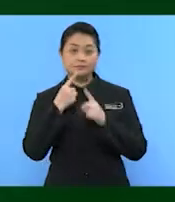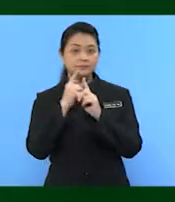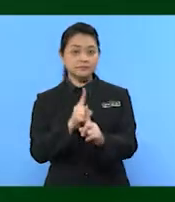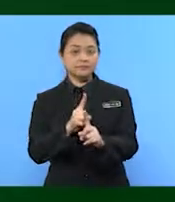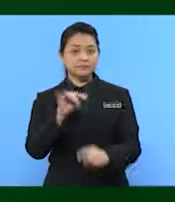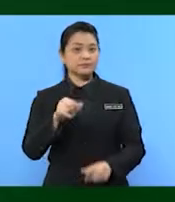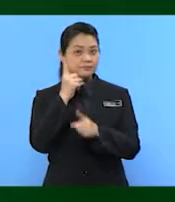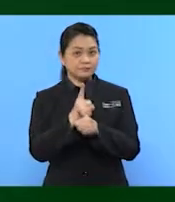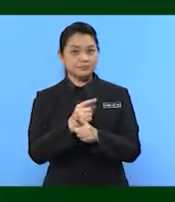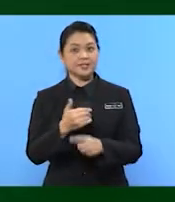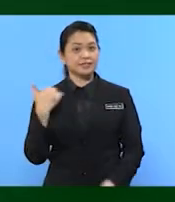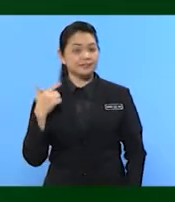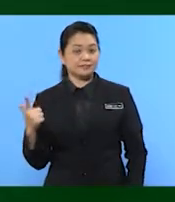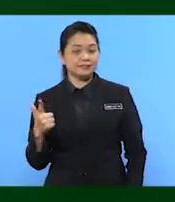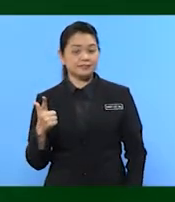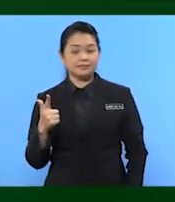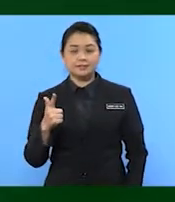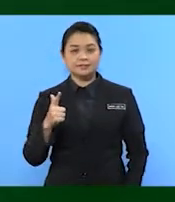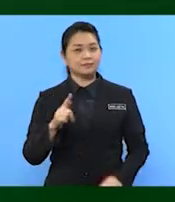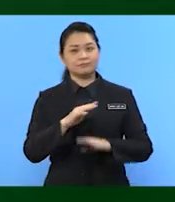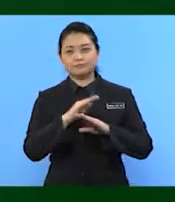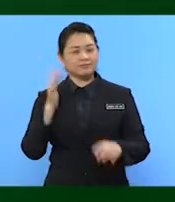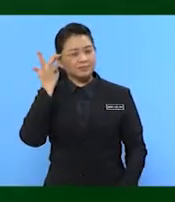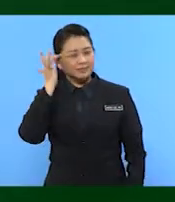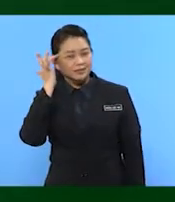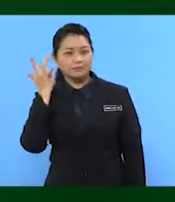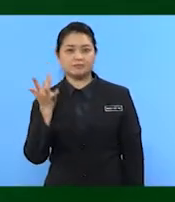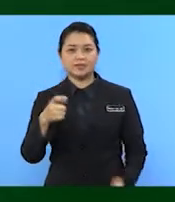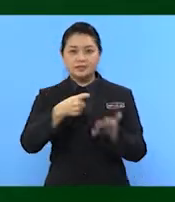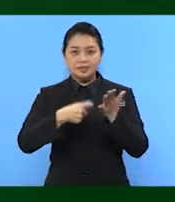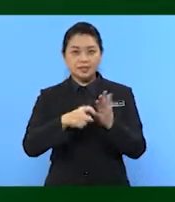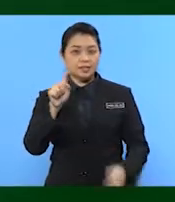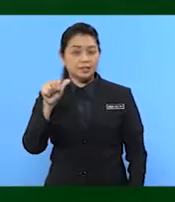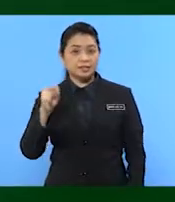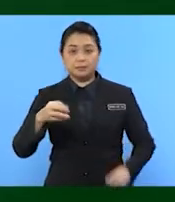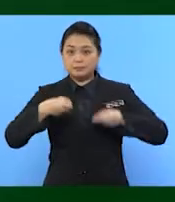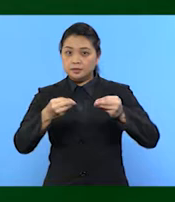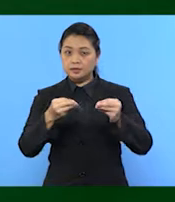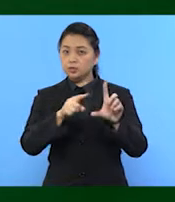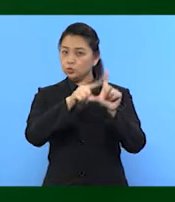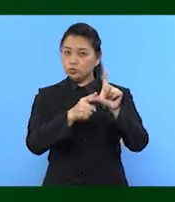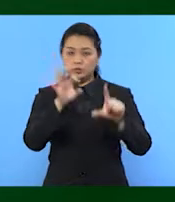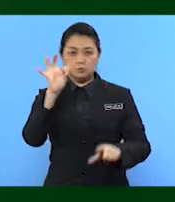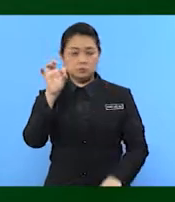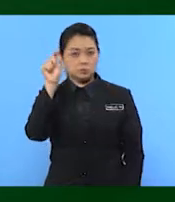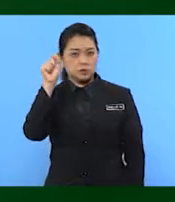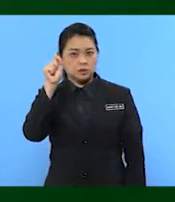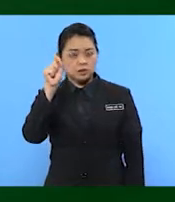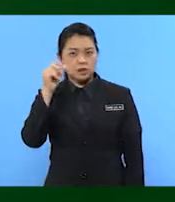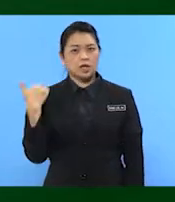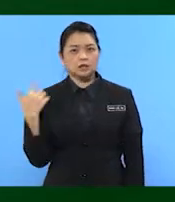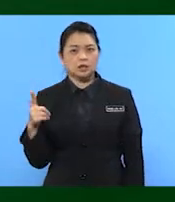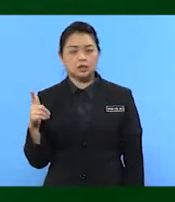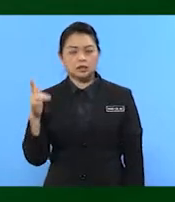Jawapan yang betul ialah ke tak terhinggaan. Nilai tangen bagi sudut 90 darjah ialah